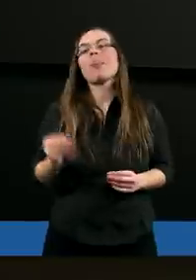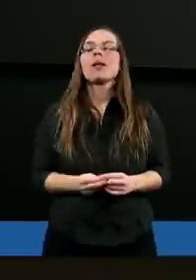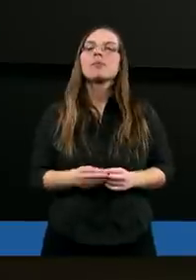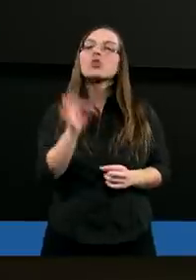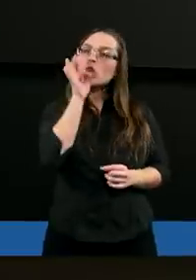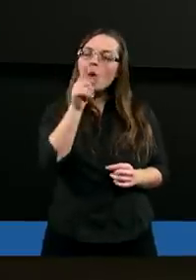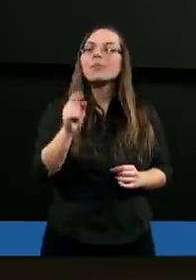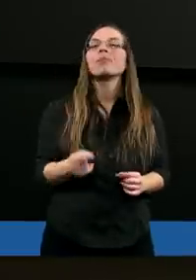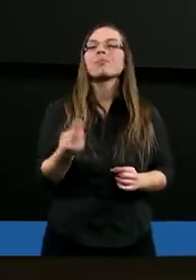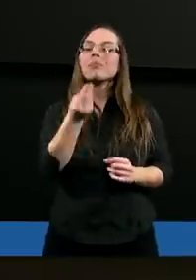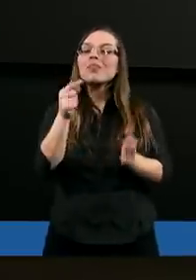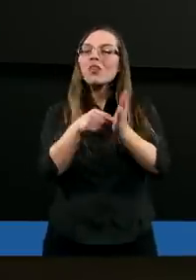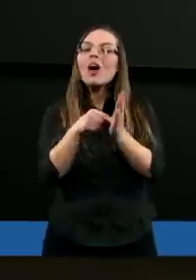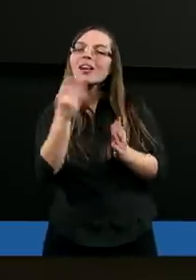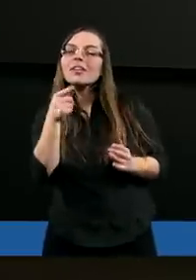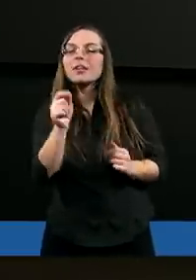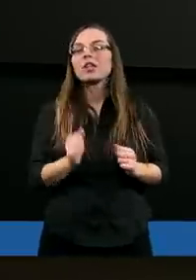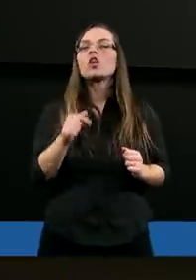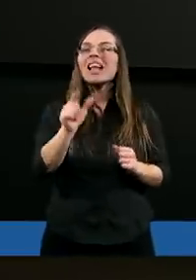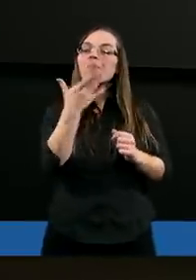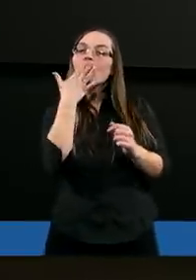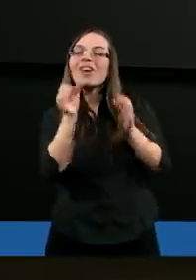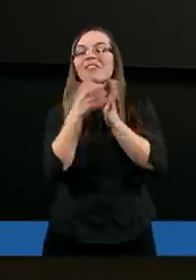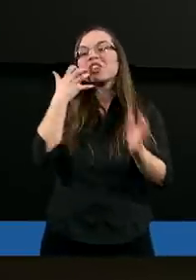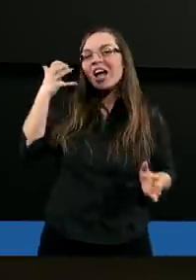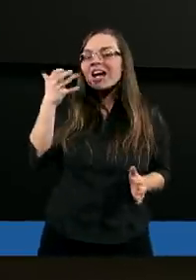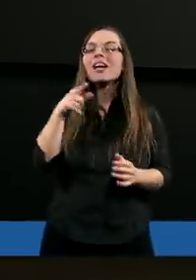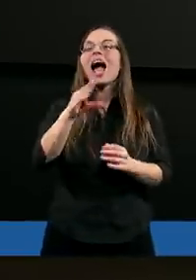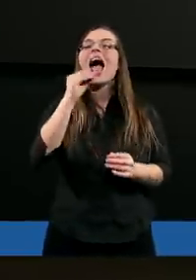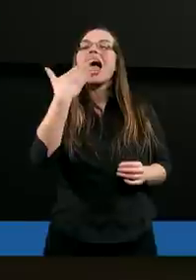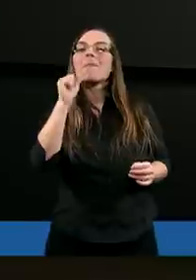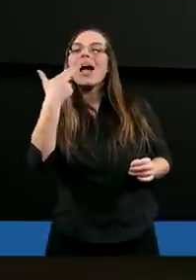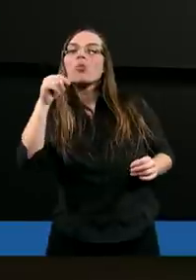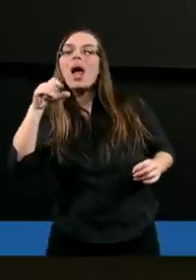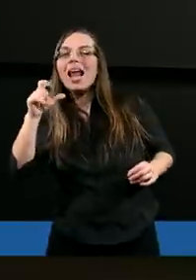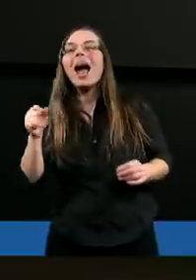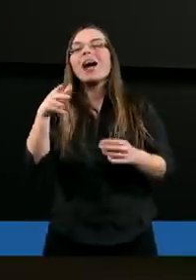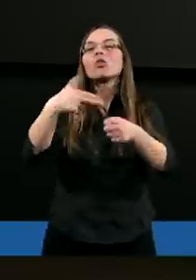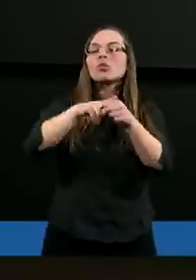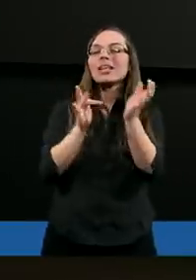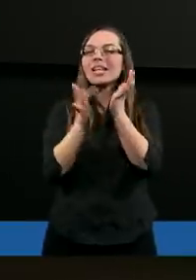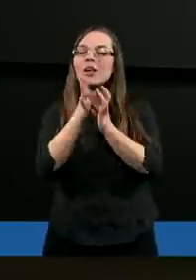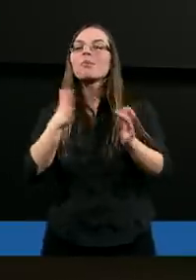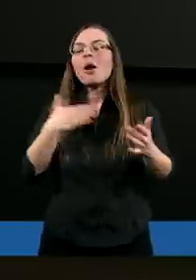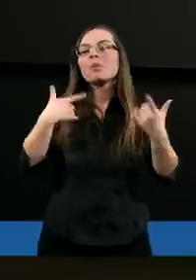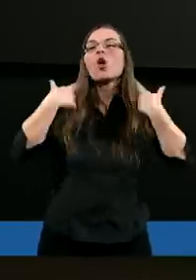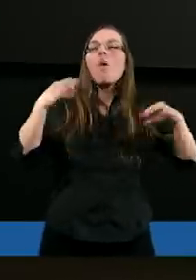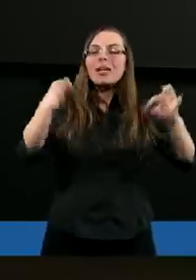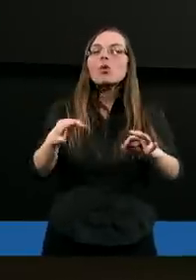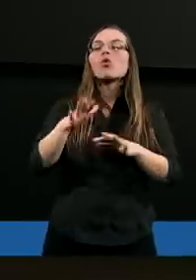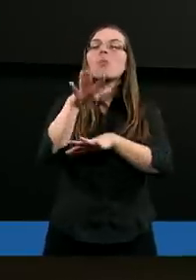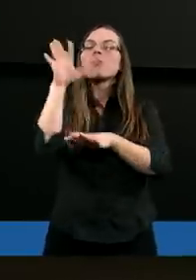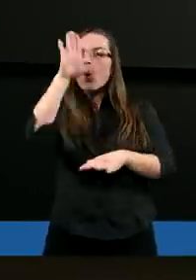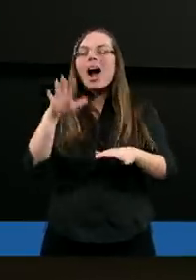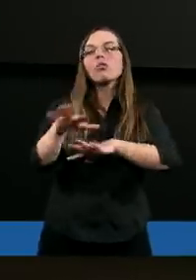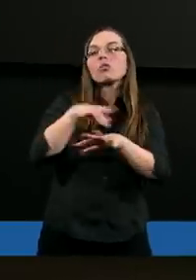Dobrze. No i właśnie, to tak mówiłem wcześniej, to się odnosi do Emanuela, czyli Jezus, który miał być obecnością Boga wśród swojego ludu,